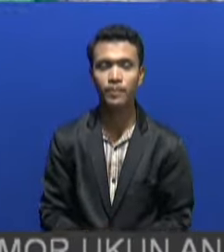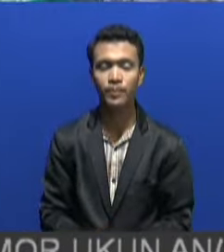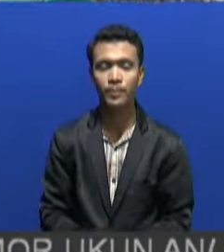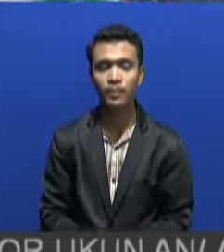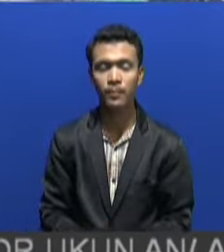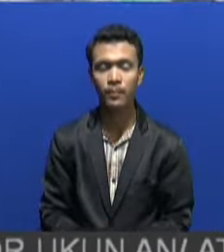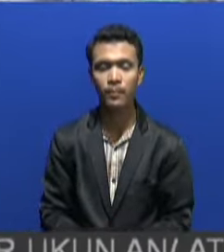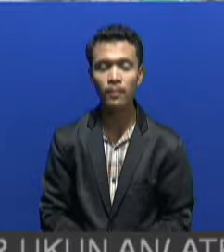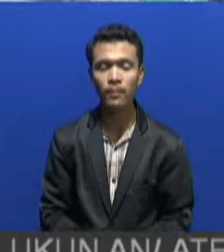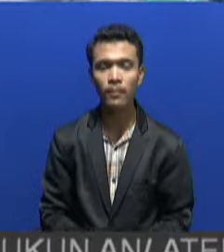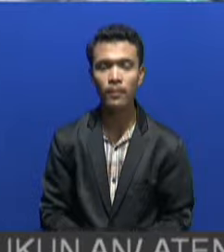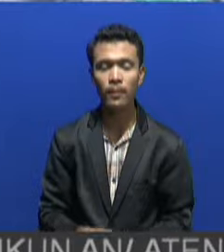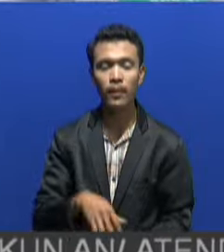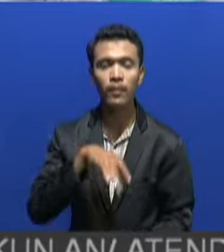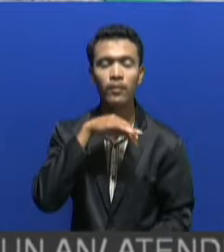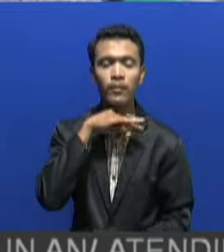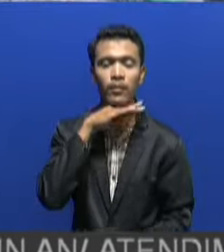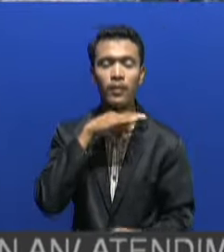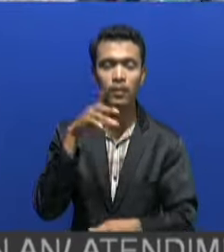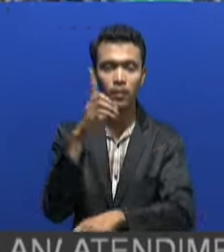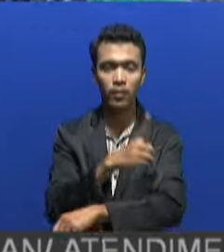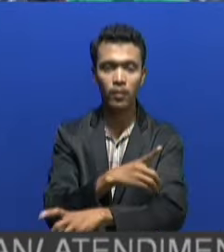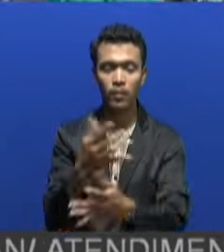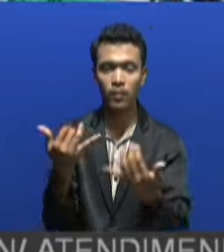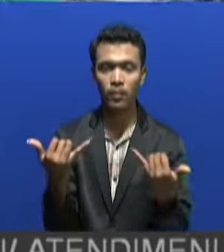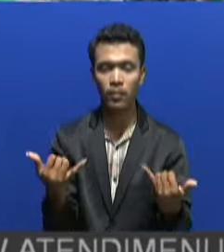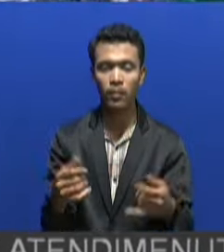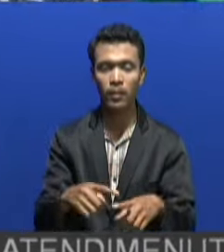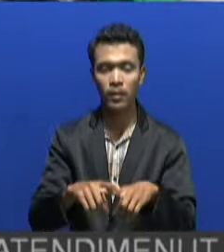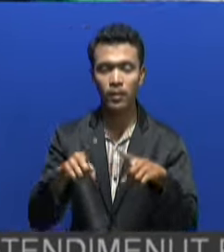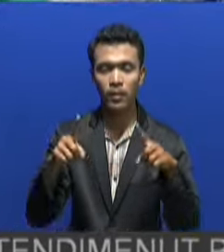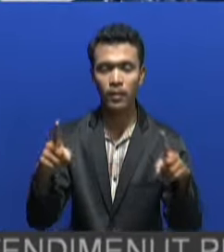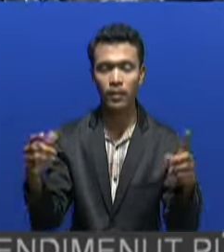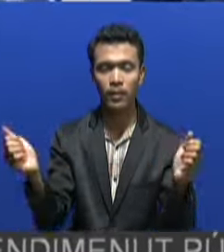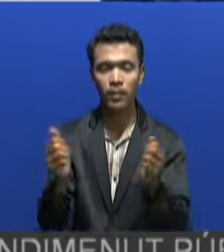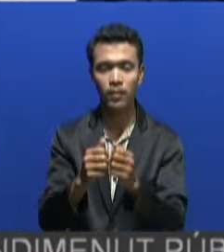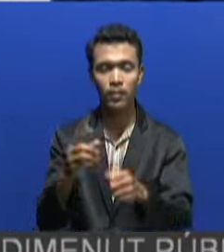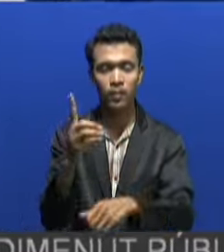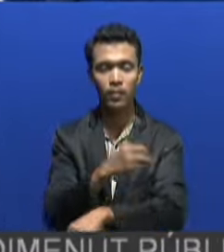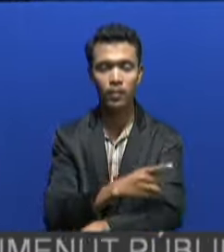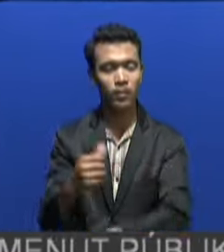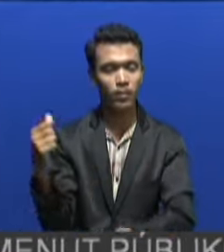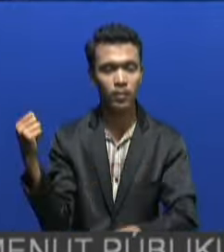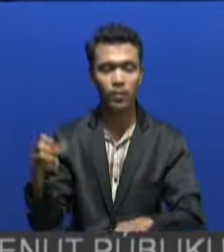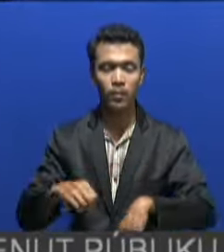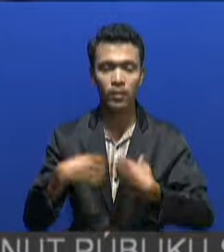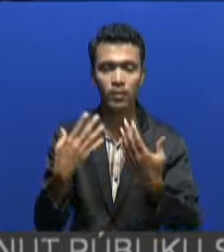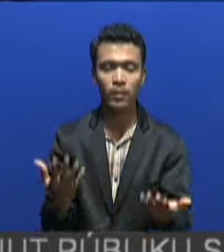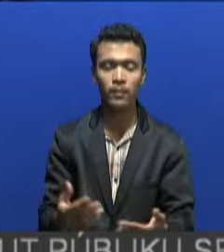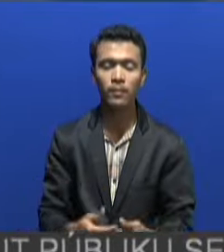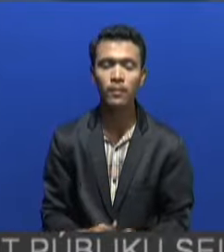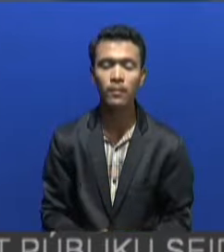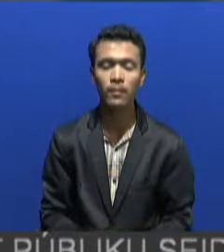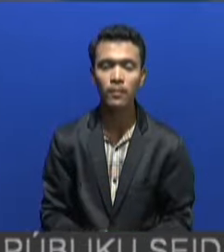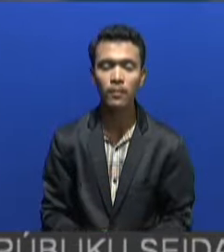kata ke foyer loron di dohene kompar ho loron sira antes nisa. Wo ini barak liu ka bye bye. Lah ya bye bye.